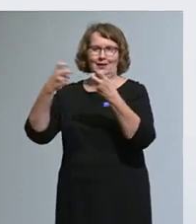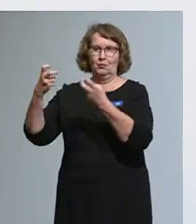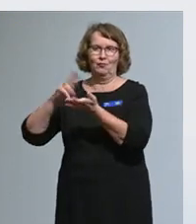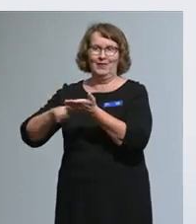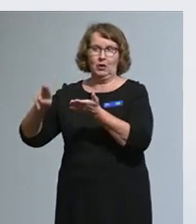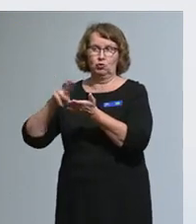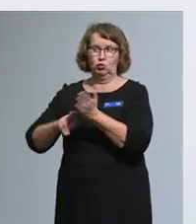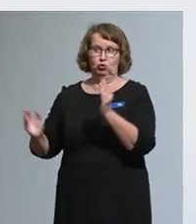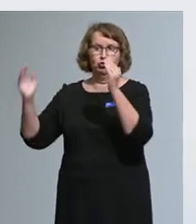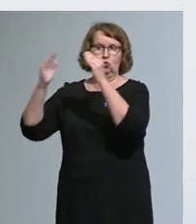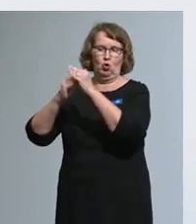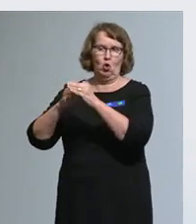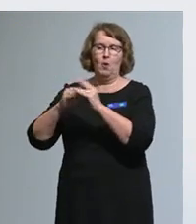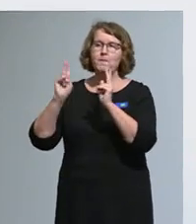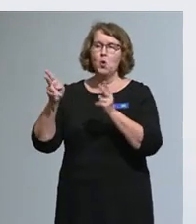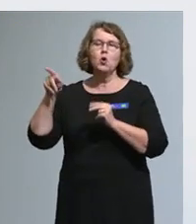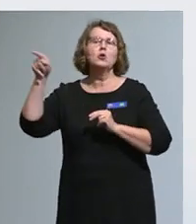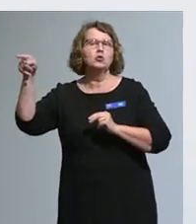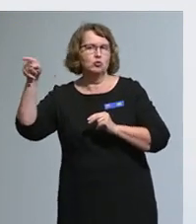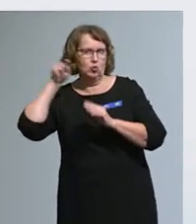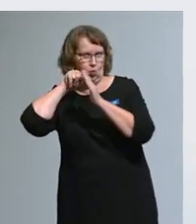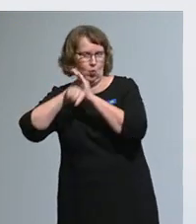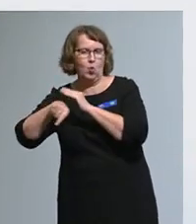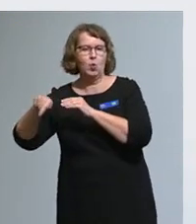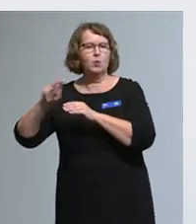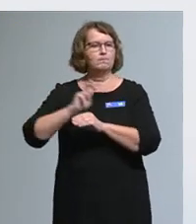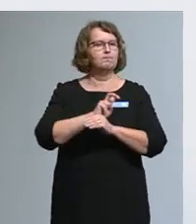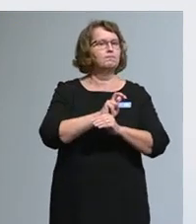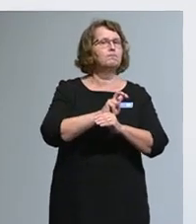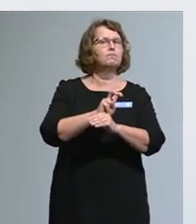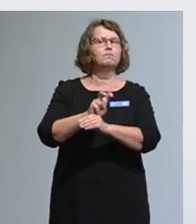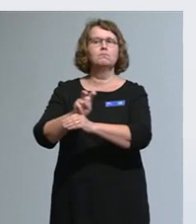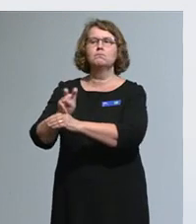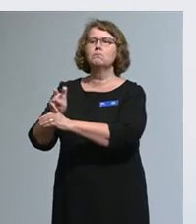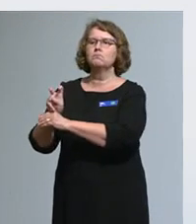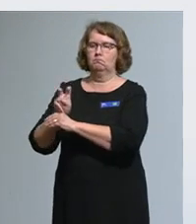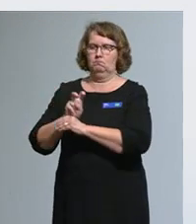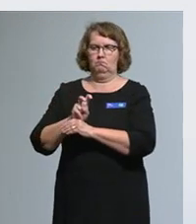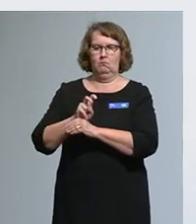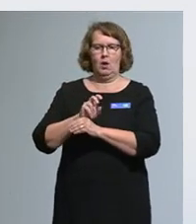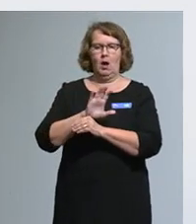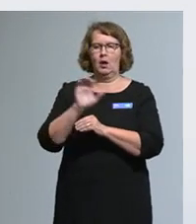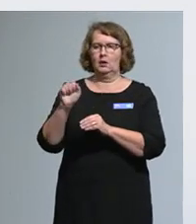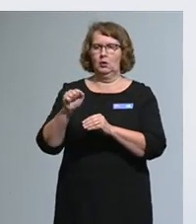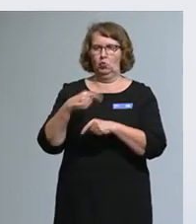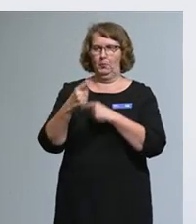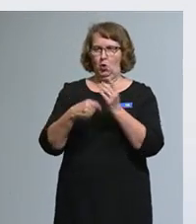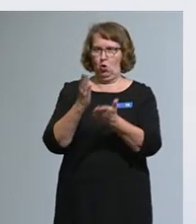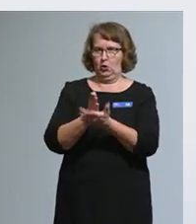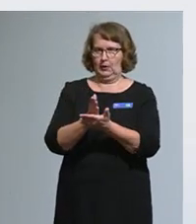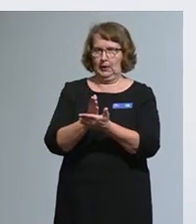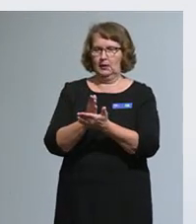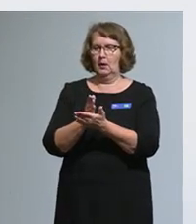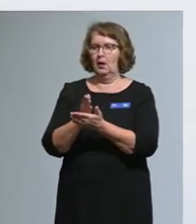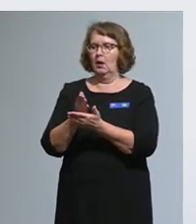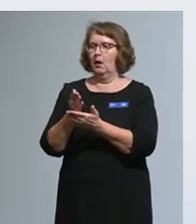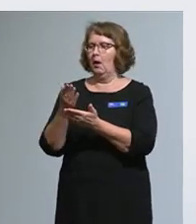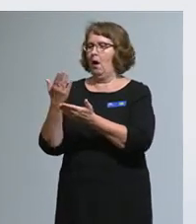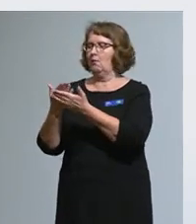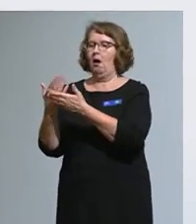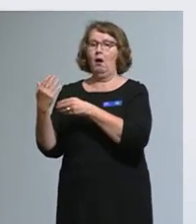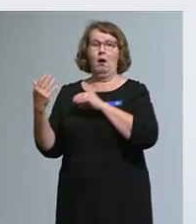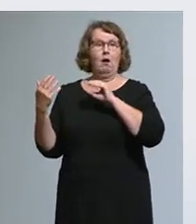sitten siellä taustalla tarkastamassa, että kaikki menee oikein ja niin, että niillä mahdollisimman hyvin saadaan niitä